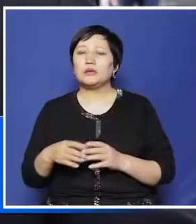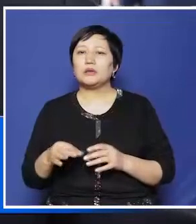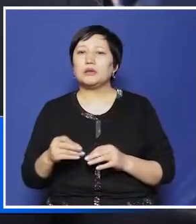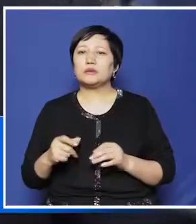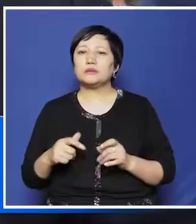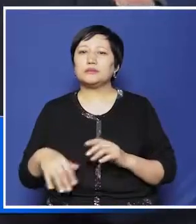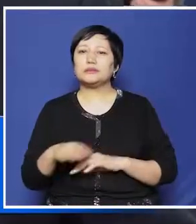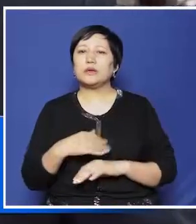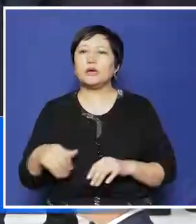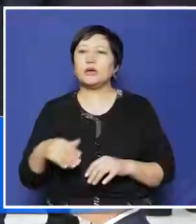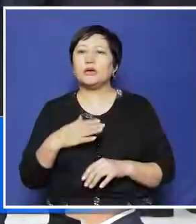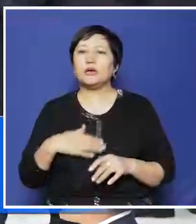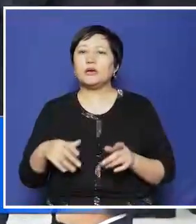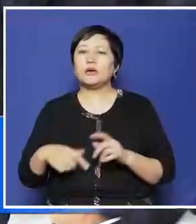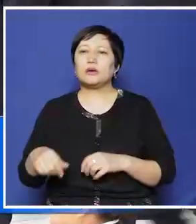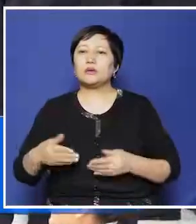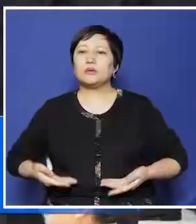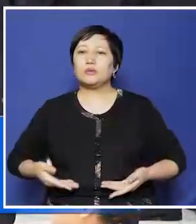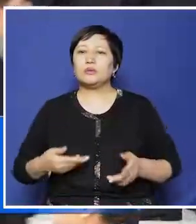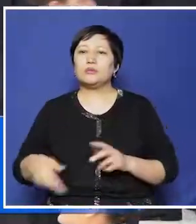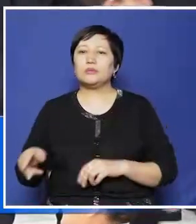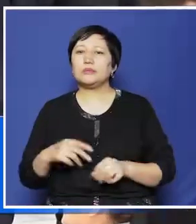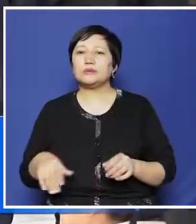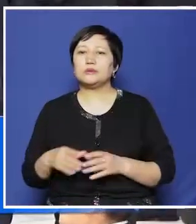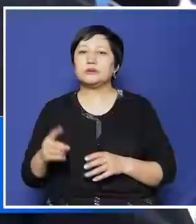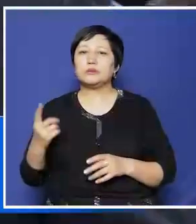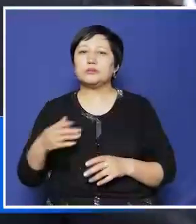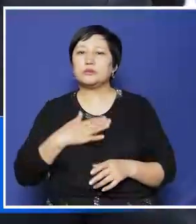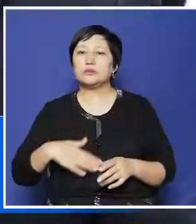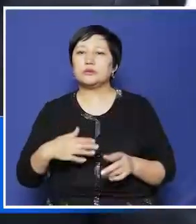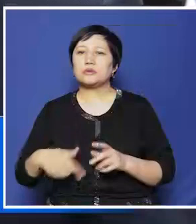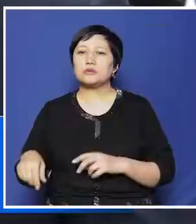халық рахат өмір сүрсе, әрине бір десем бәрі болмайды, бұған